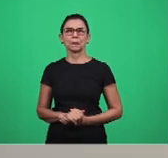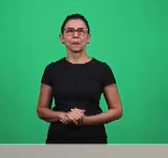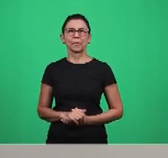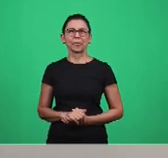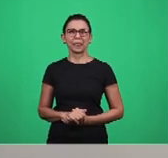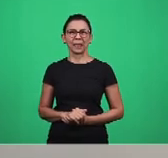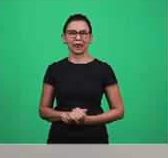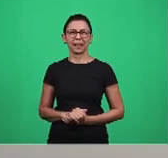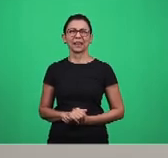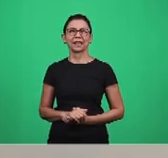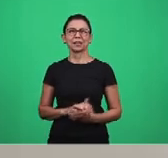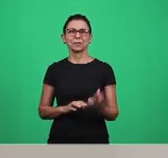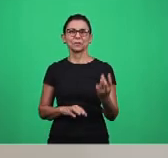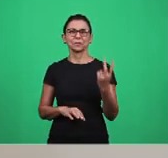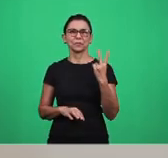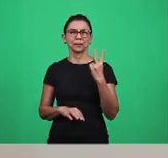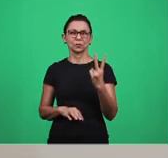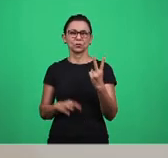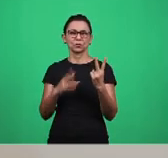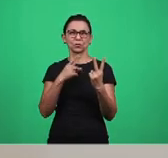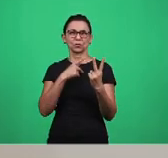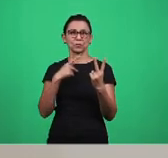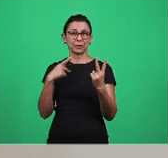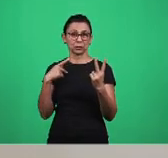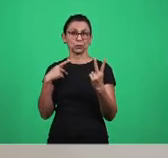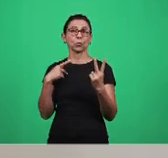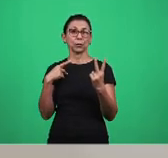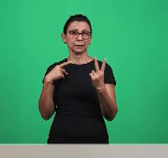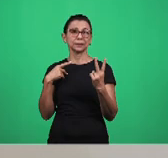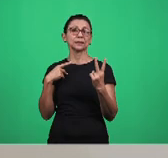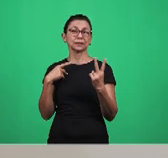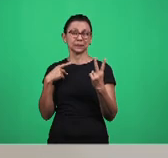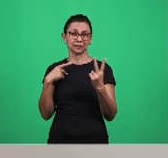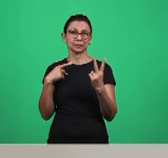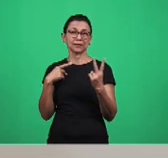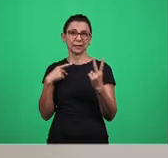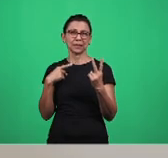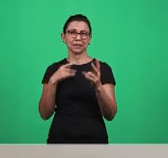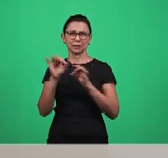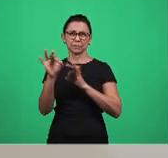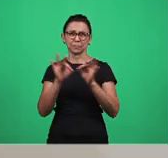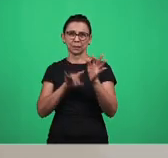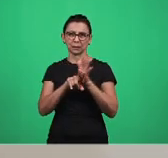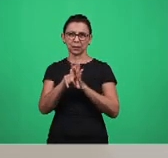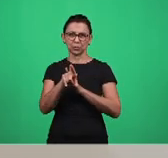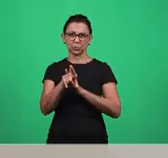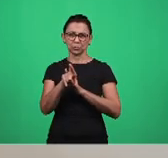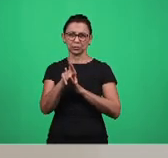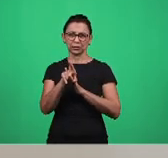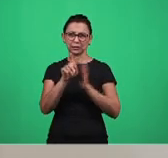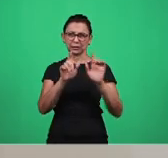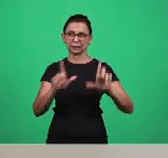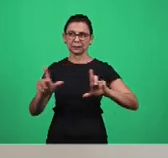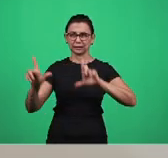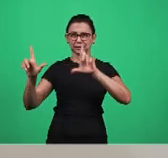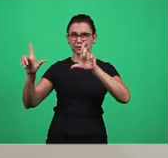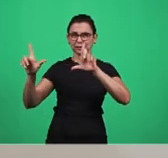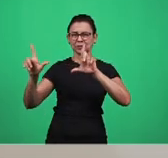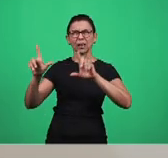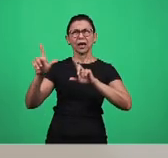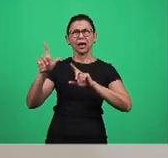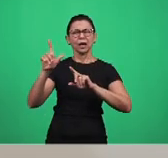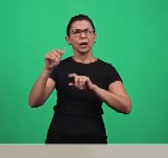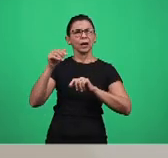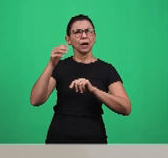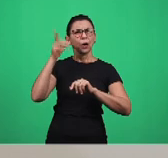télévision ouvertes, aujourd'hui même. Non, hier, je veux dire. Non, aujourd'hui, oui.